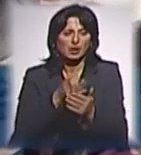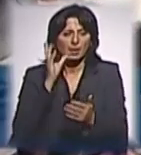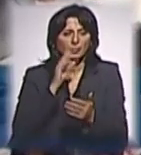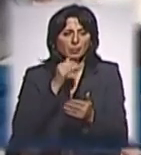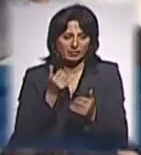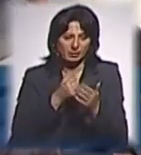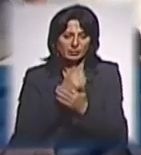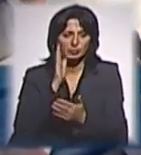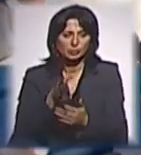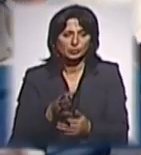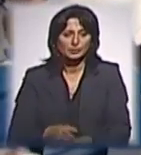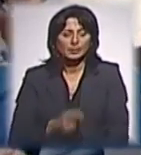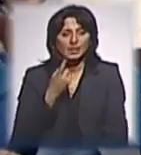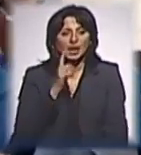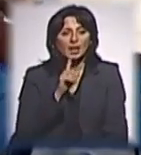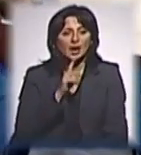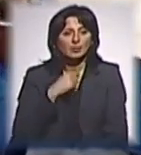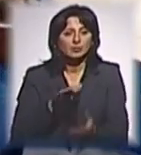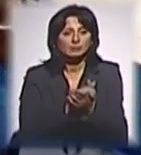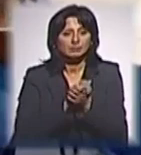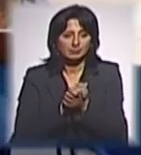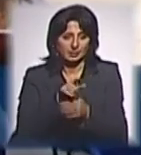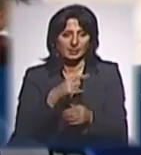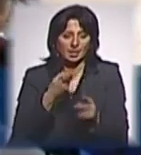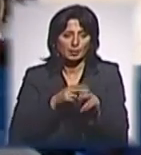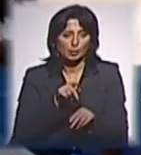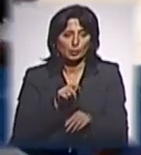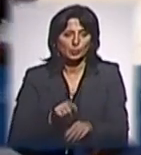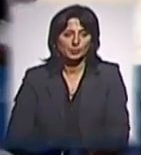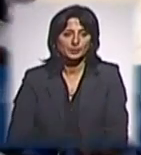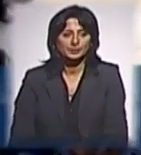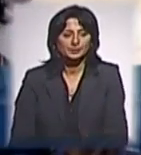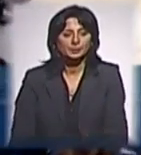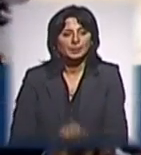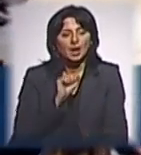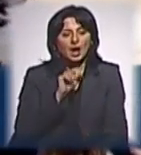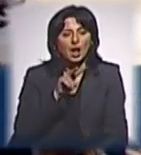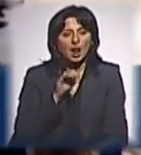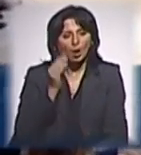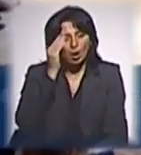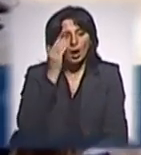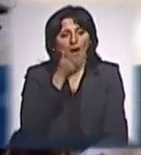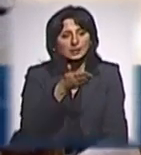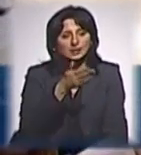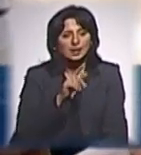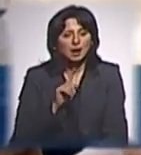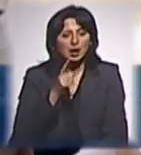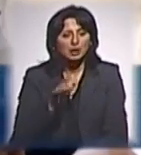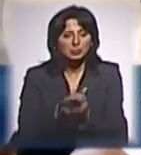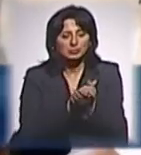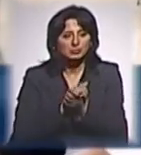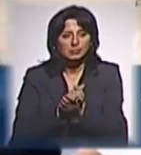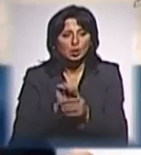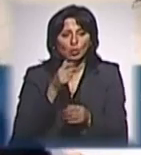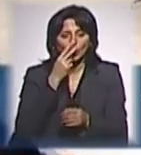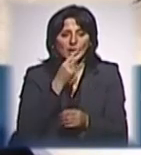დღესაც მივაღწევთ გამარჯვებას. ხო, ეგ კიდე ერთი რამ, რაც ჩვენ გვაერთიანებს. კი, კარგი, მოდით ალეკოს აზრიც გავიგოთ, რა არის ის, რაც თქვენ გაერთიანებთ და თქვენ